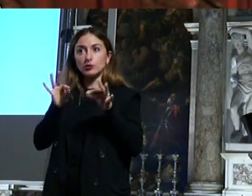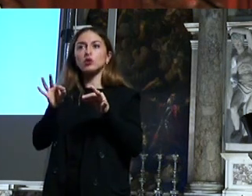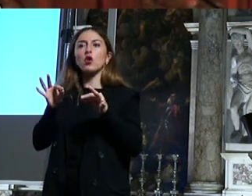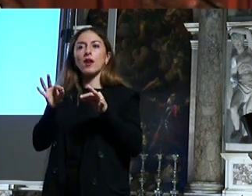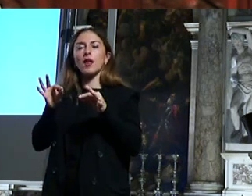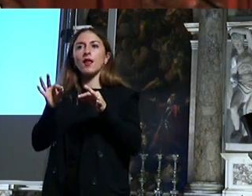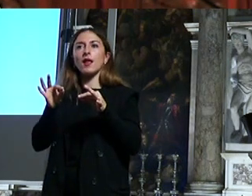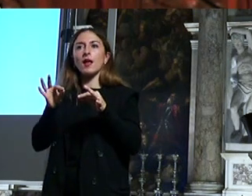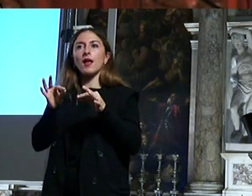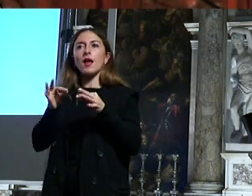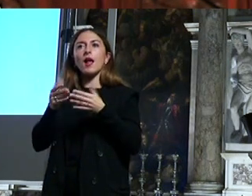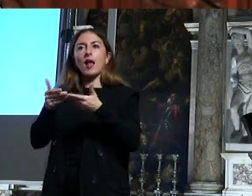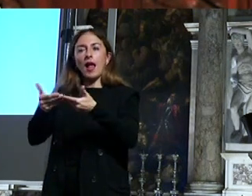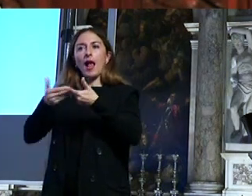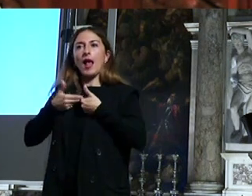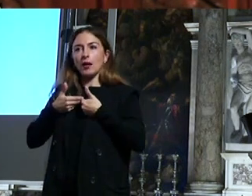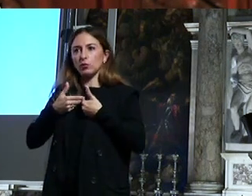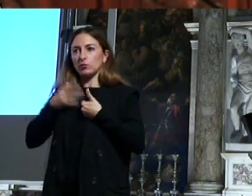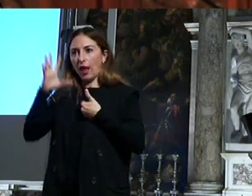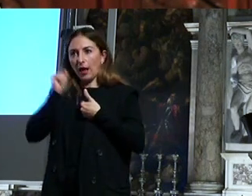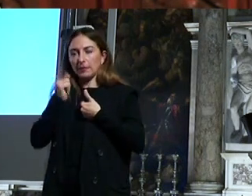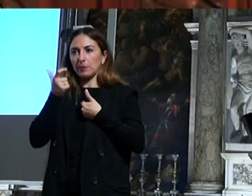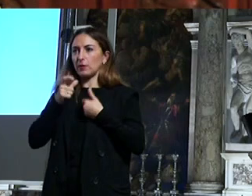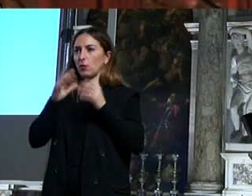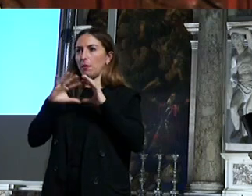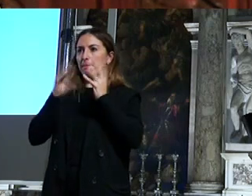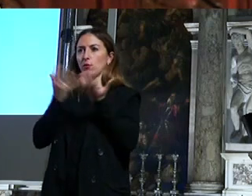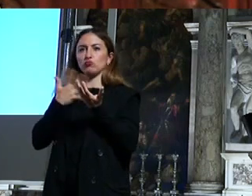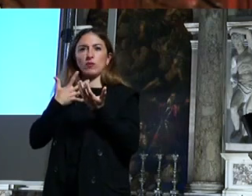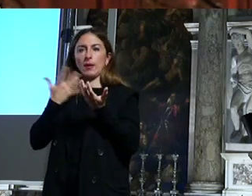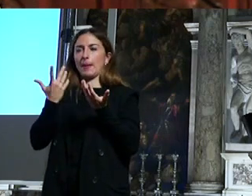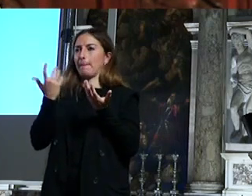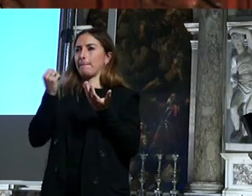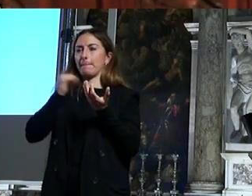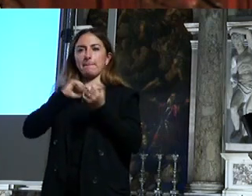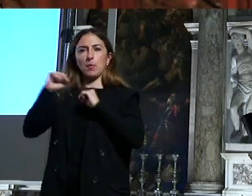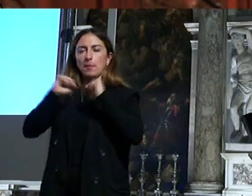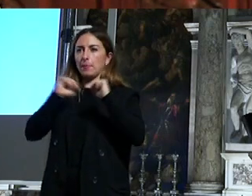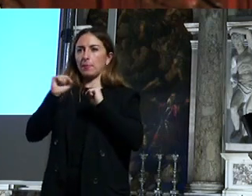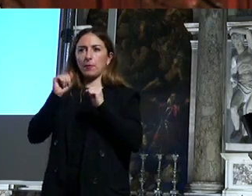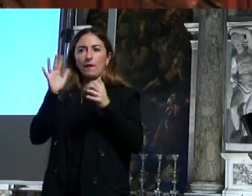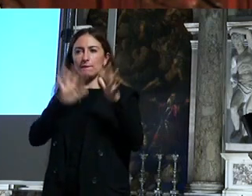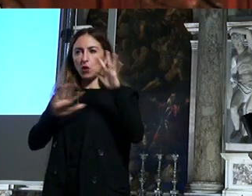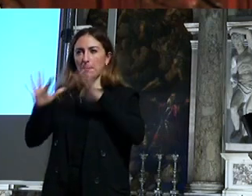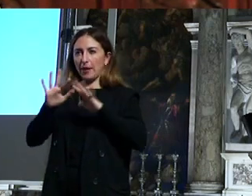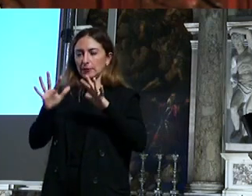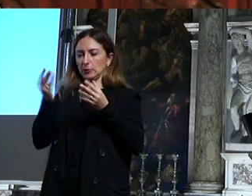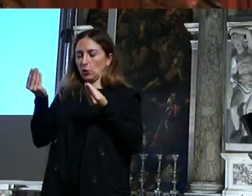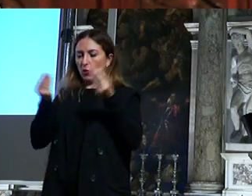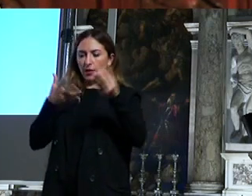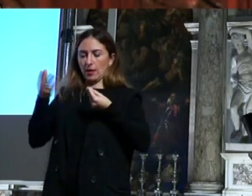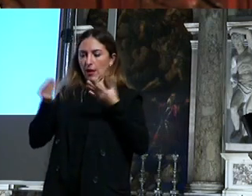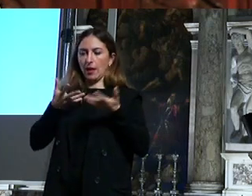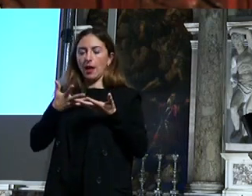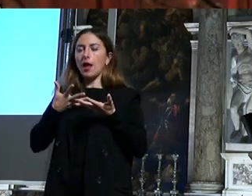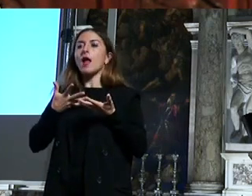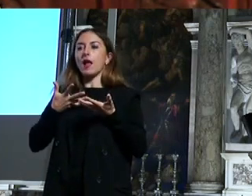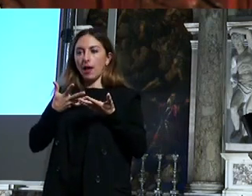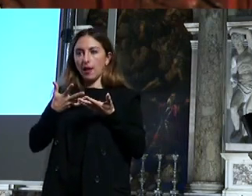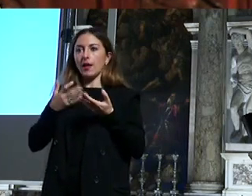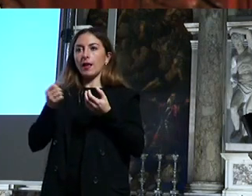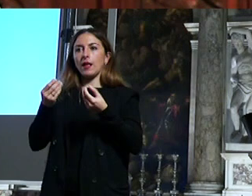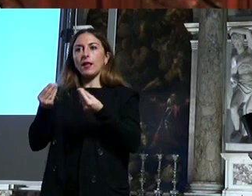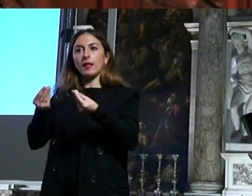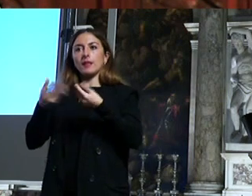in un mondo di marketing fortissimo, dove siamo bombardati da informazioni, su informazioni che hanno dei tempi più lunghi, e in questa